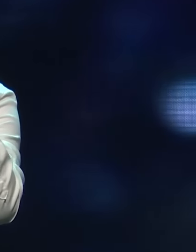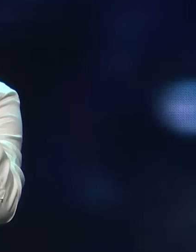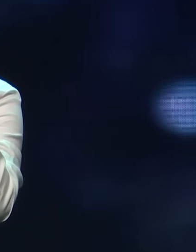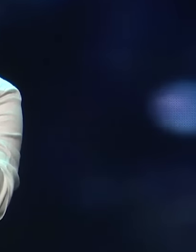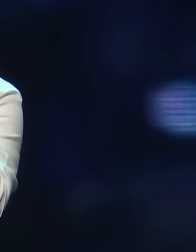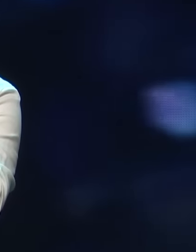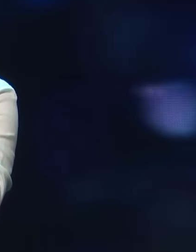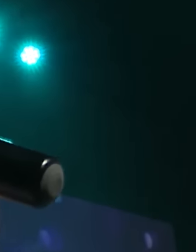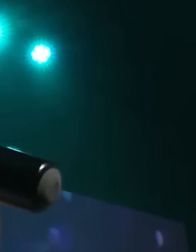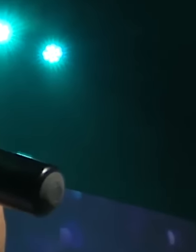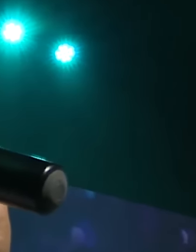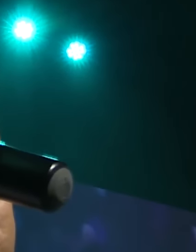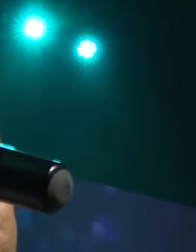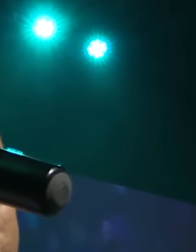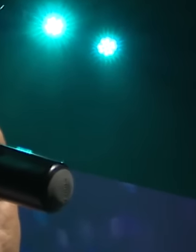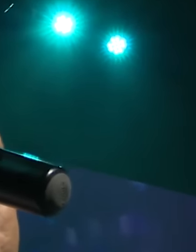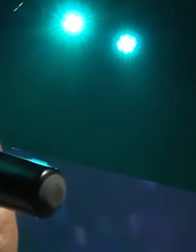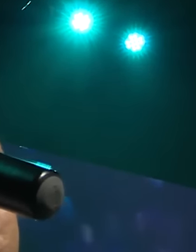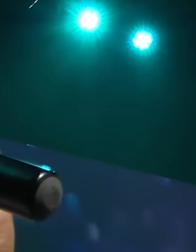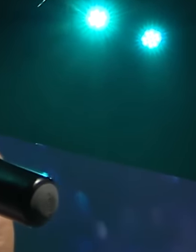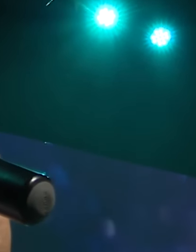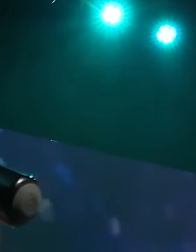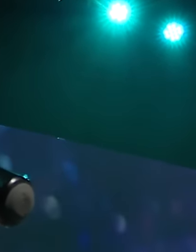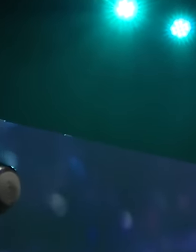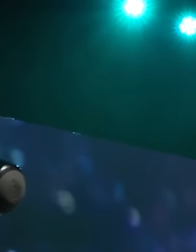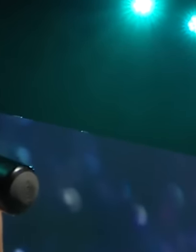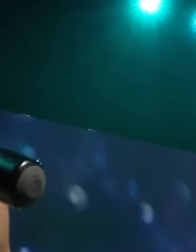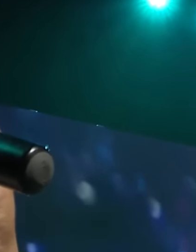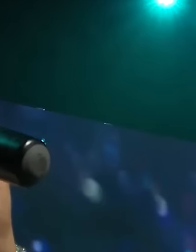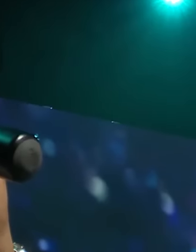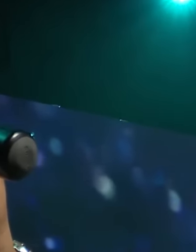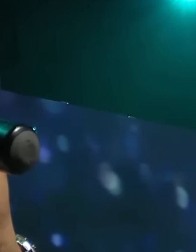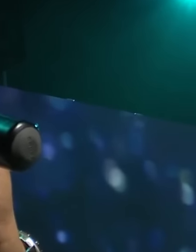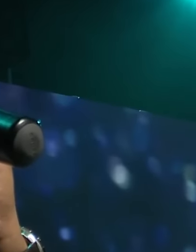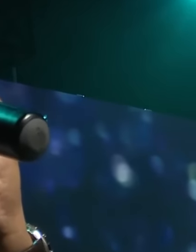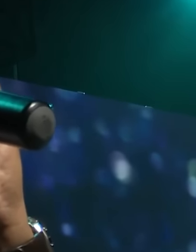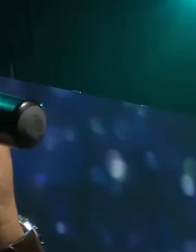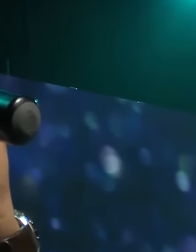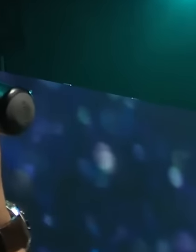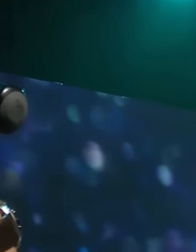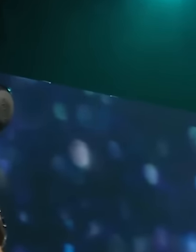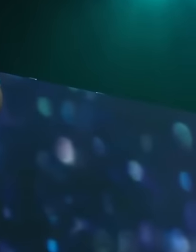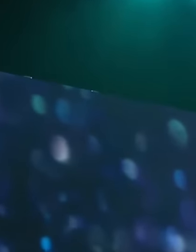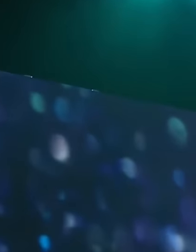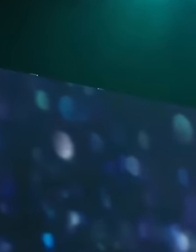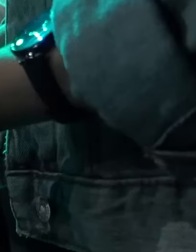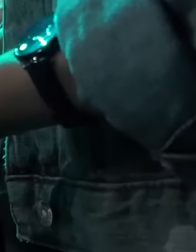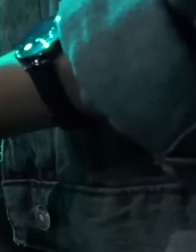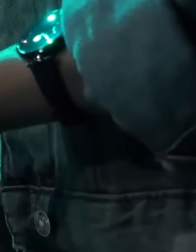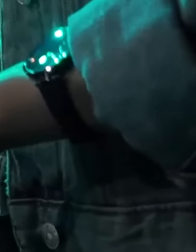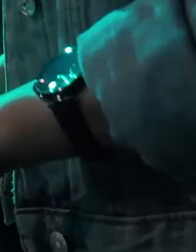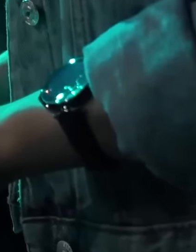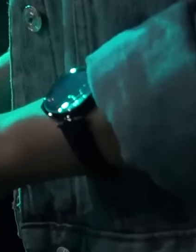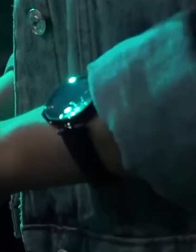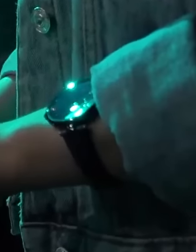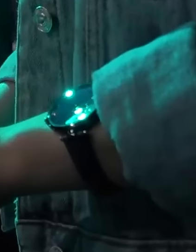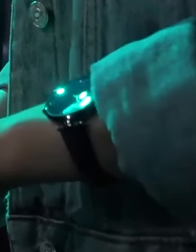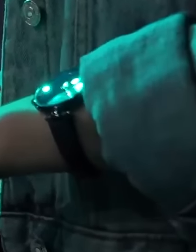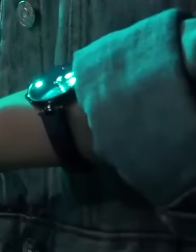Sebab tidak ada yang tidak mungkin bagi Engkau. Segalanya mungkin bagi Allah kami yang besar. Kuasamu